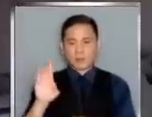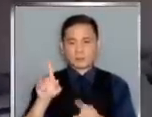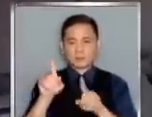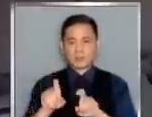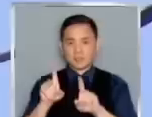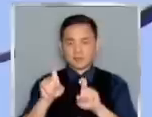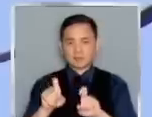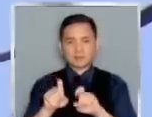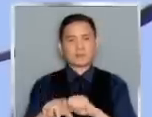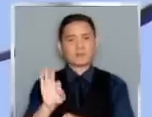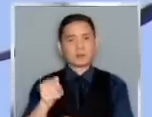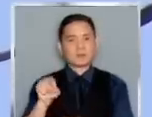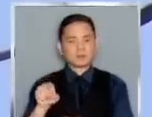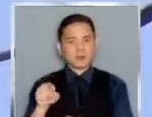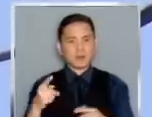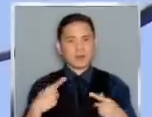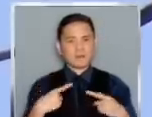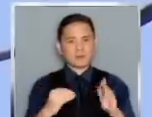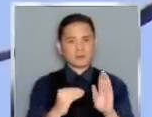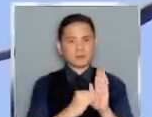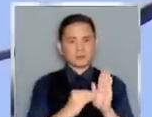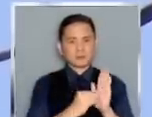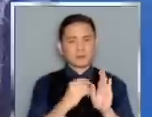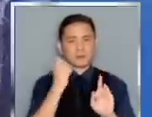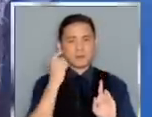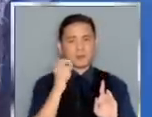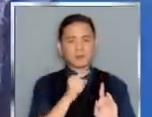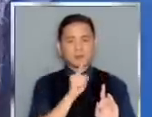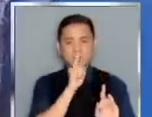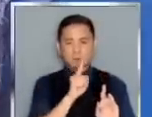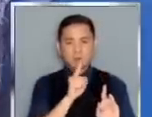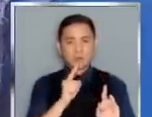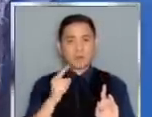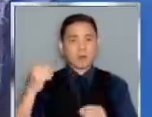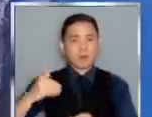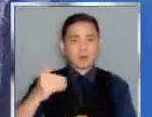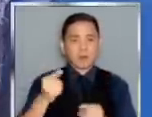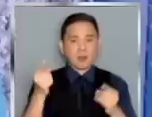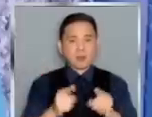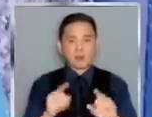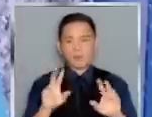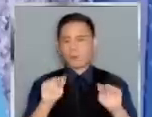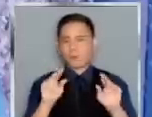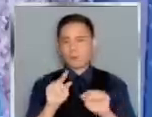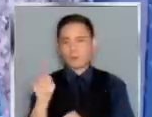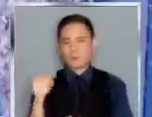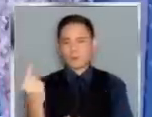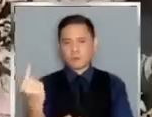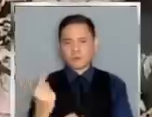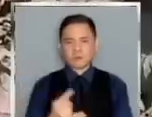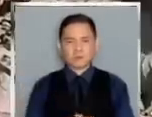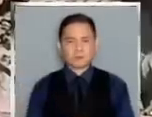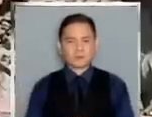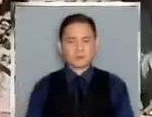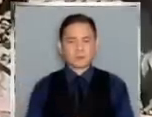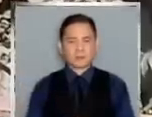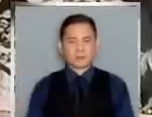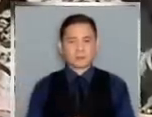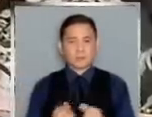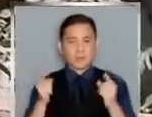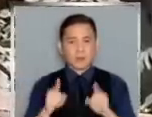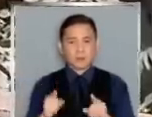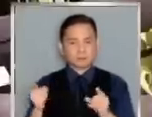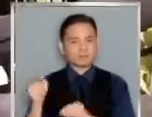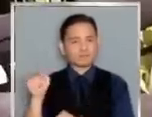nagkaroon na siya ng utang. Isolated case daw ang nangyari. Hindi ko naman alam, ma'am. Sila ang nakakaalam noon. Dinayos sana nila. Umihingi ng paumanhin